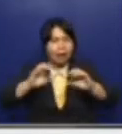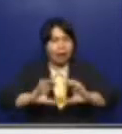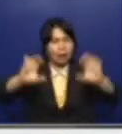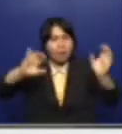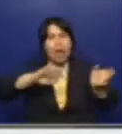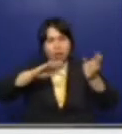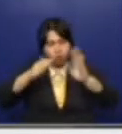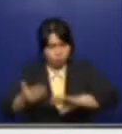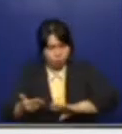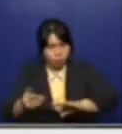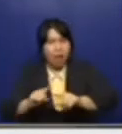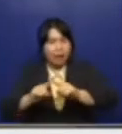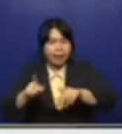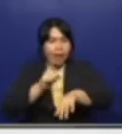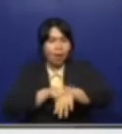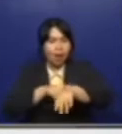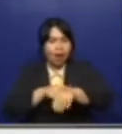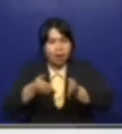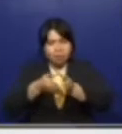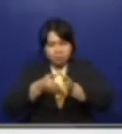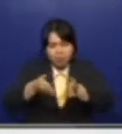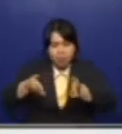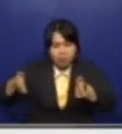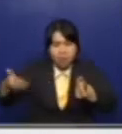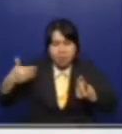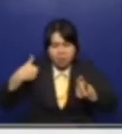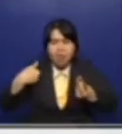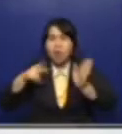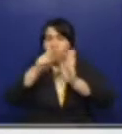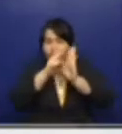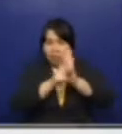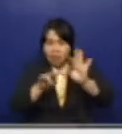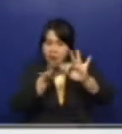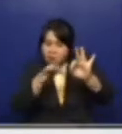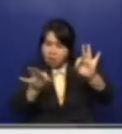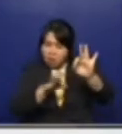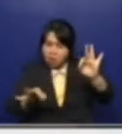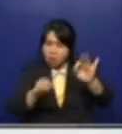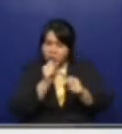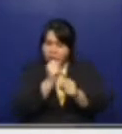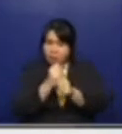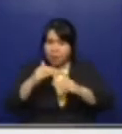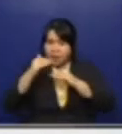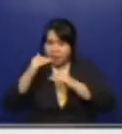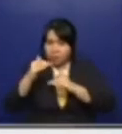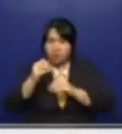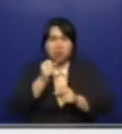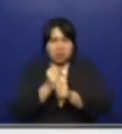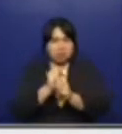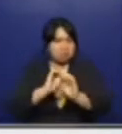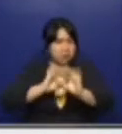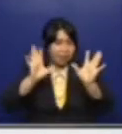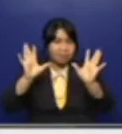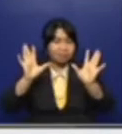แต่มันมีวันเวลาของการร่างกฎหมายที่จบลงไปอย่างสง่างาม